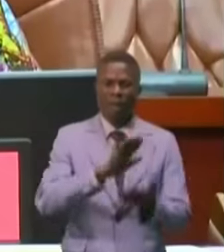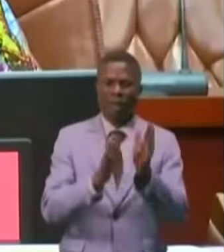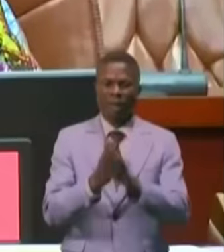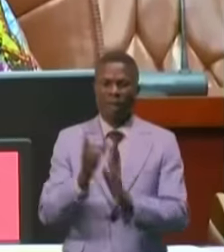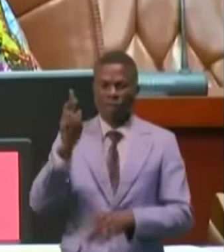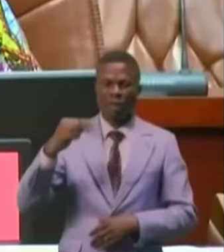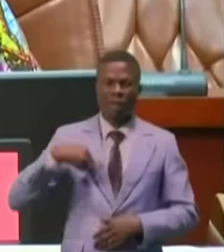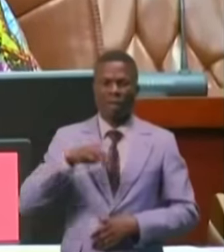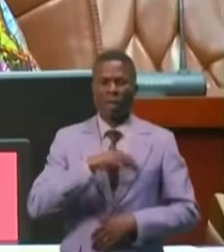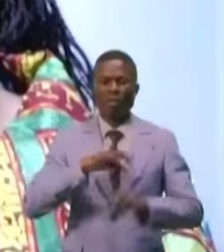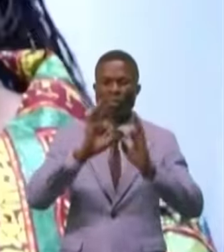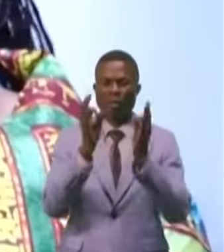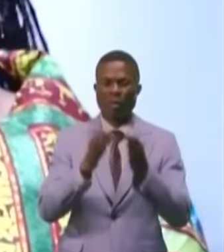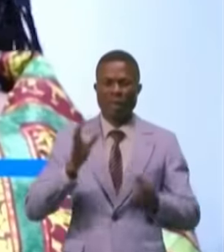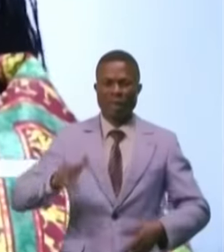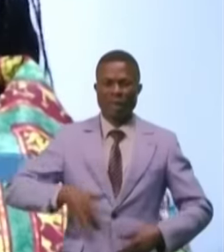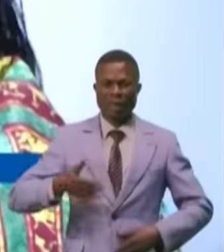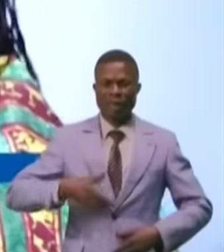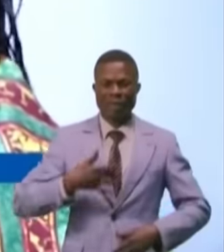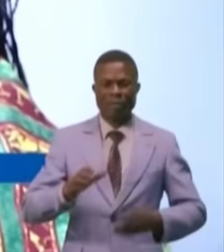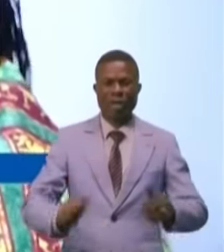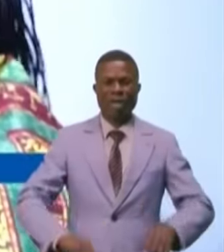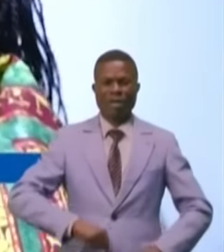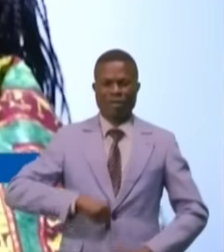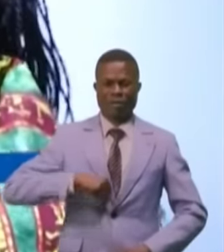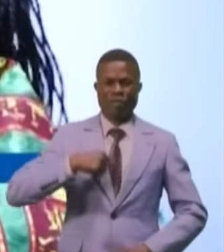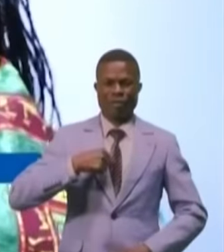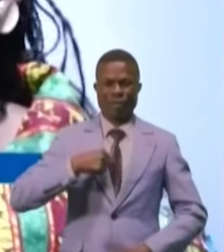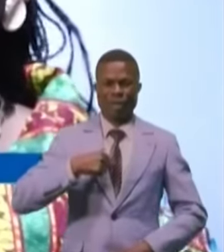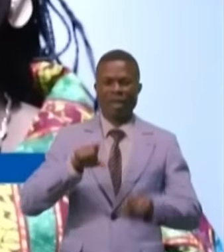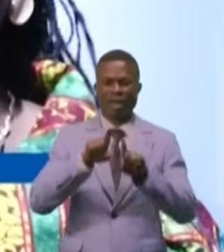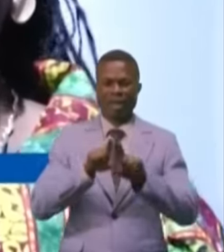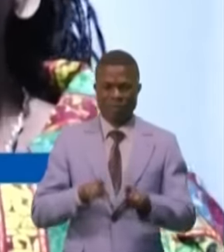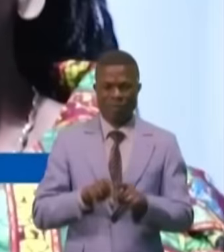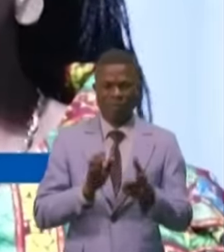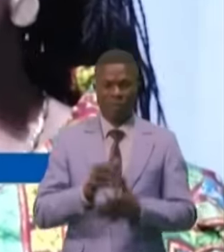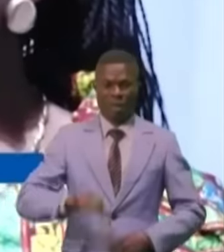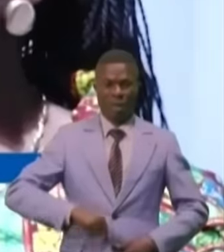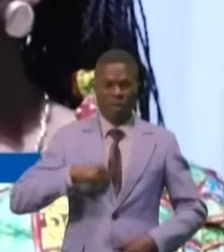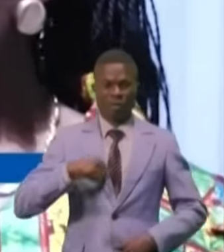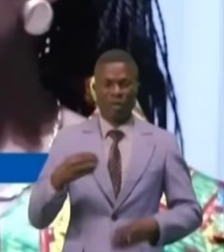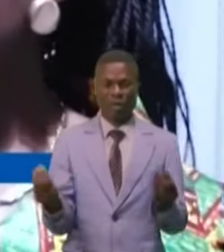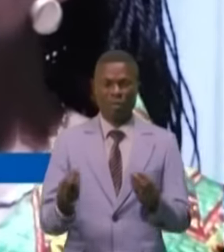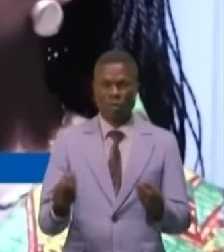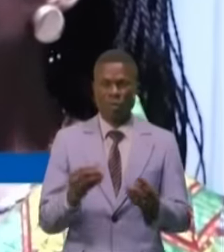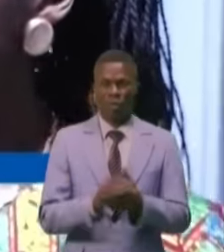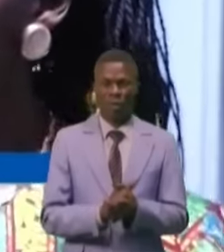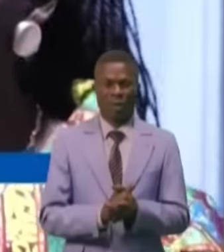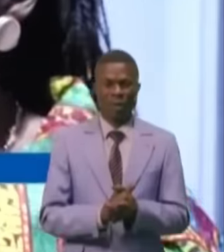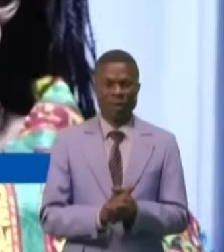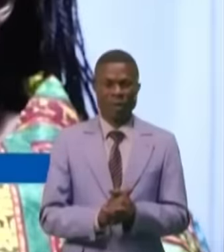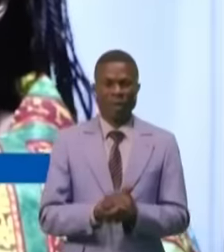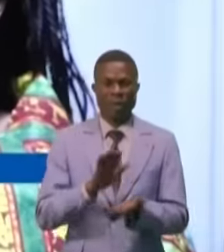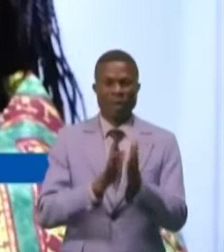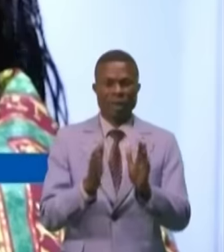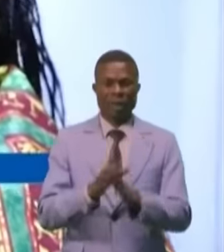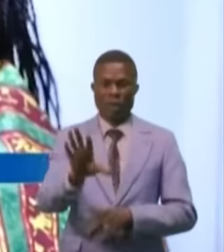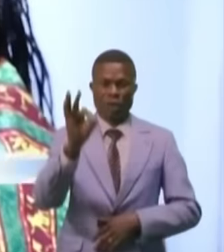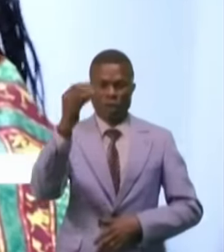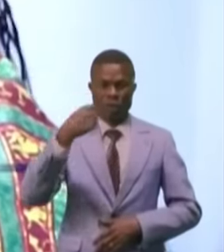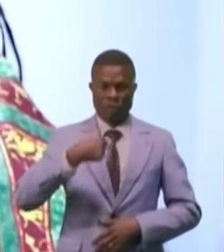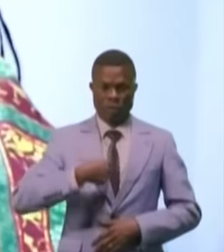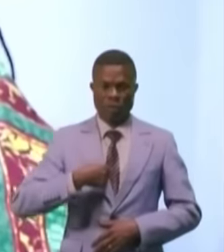Les sentiments de fierté, entre-temps, de nervosité aussi. De fierté parce que être choisi pour